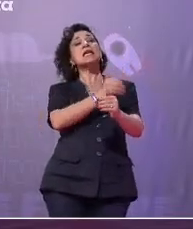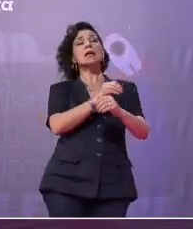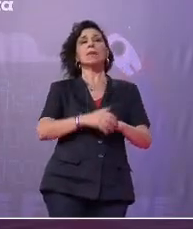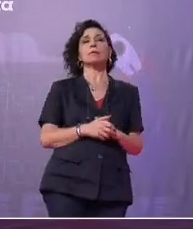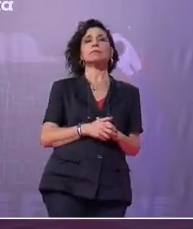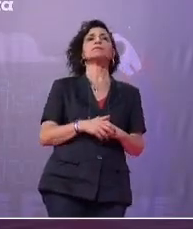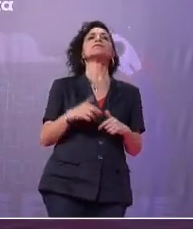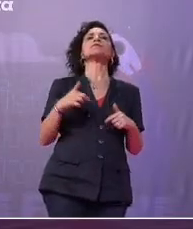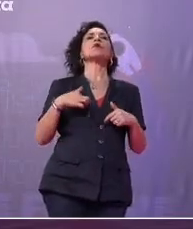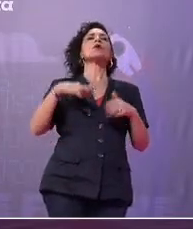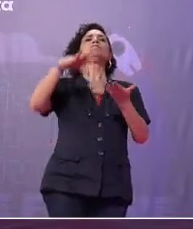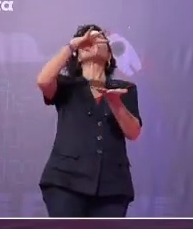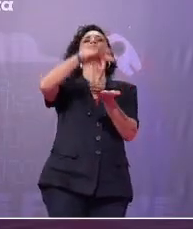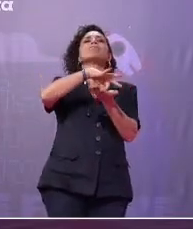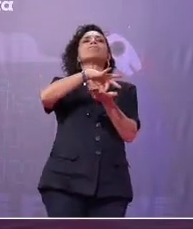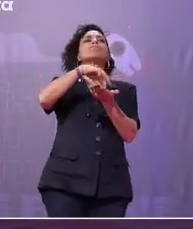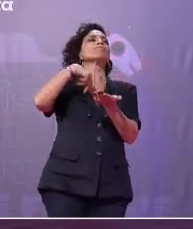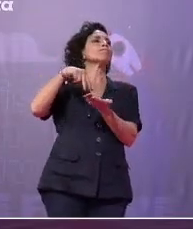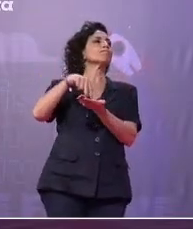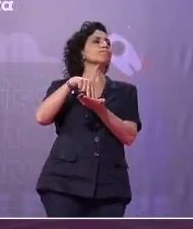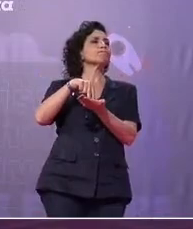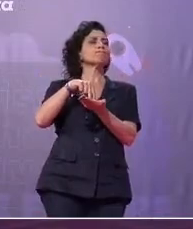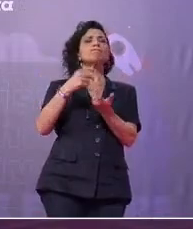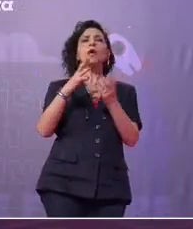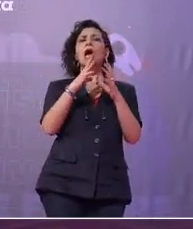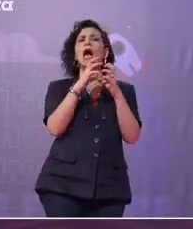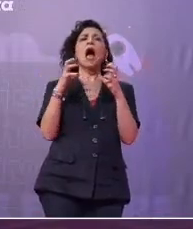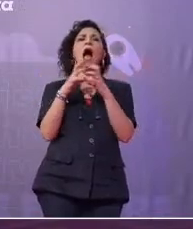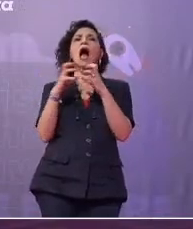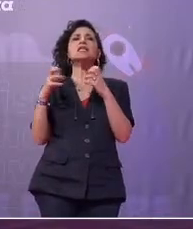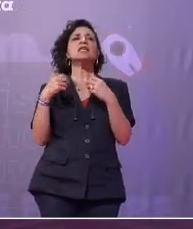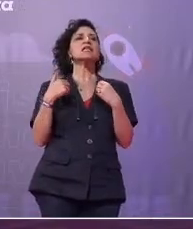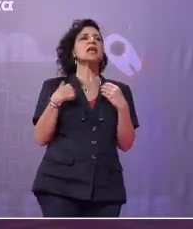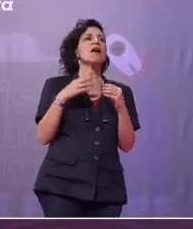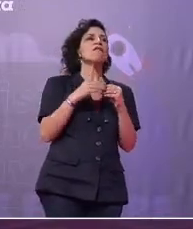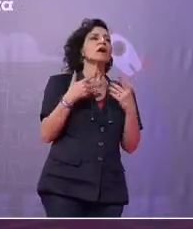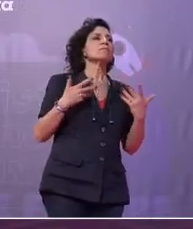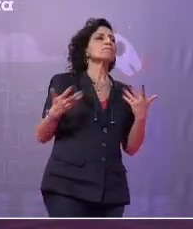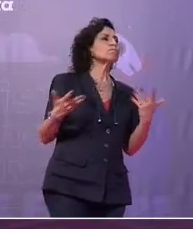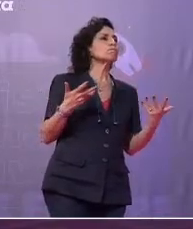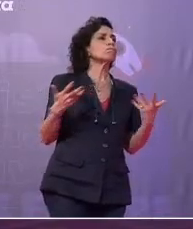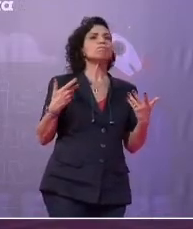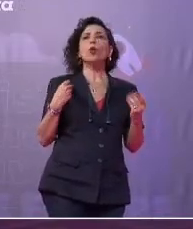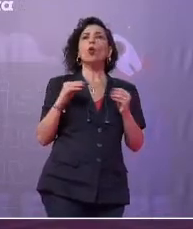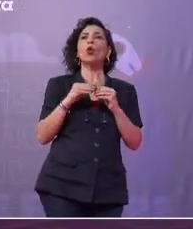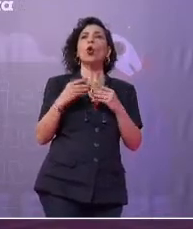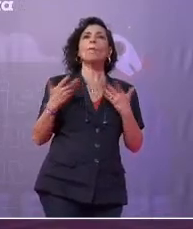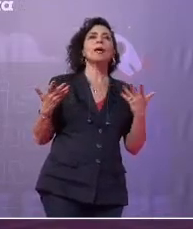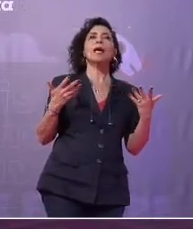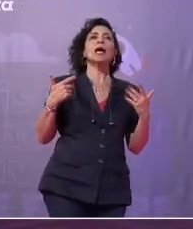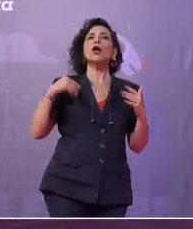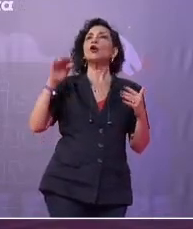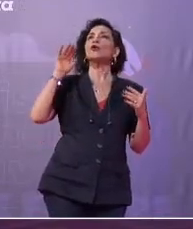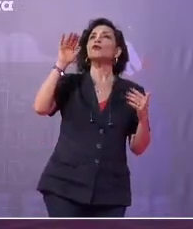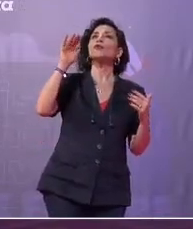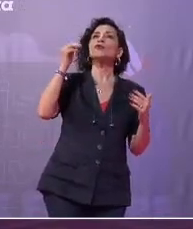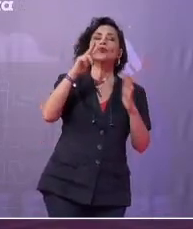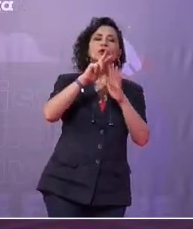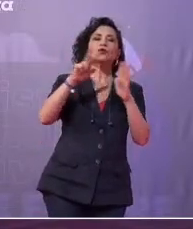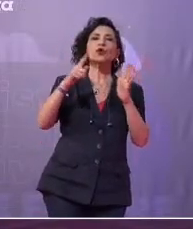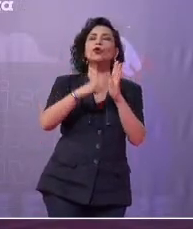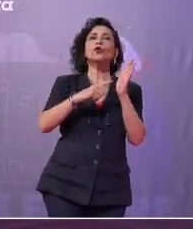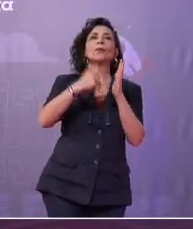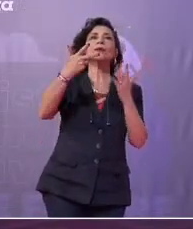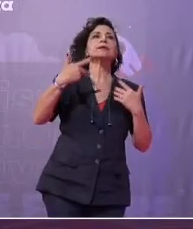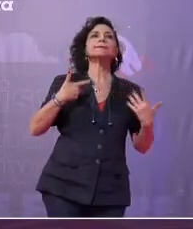mezzo cosa possono fare le aziende per cercare di orientarsi e per prepararsi a questo futuro che ci sarà tra 18